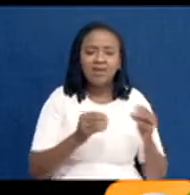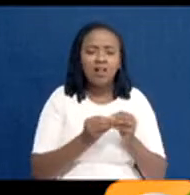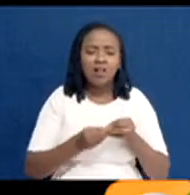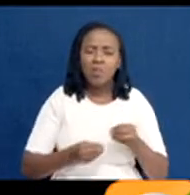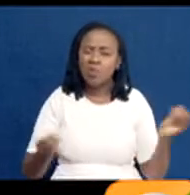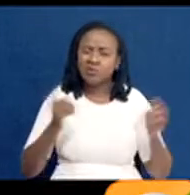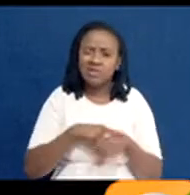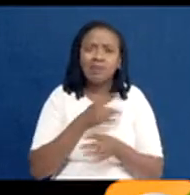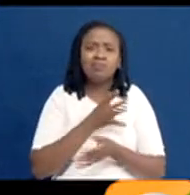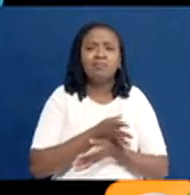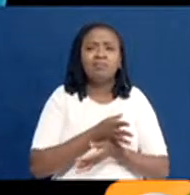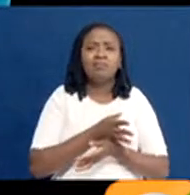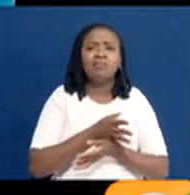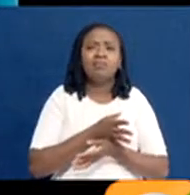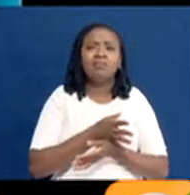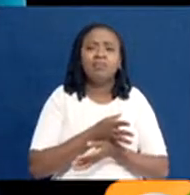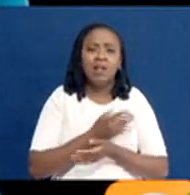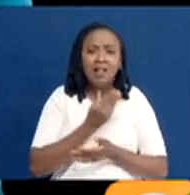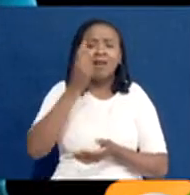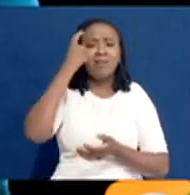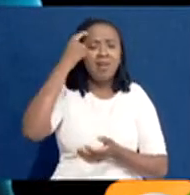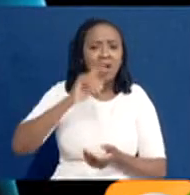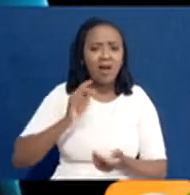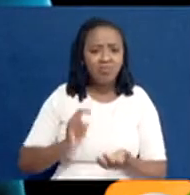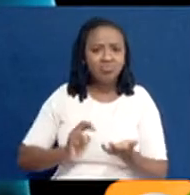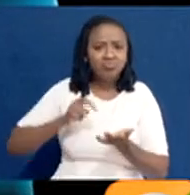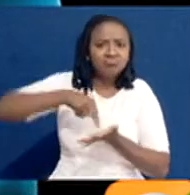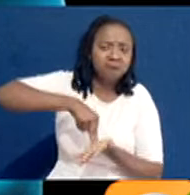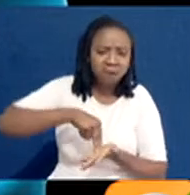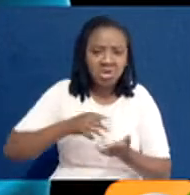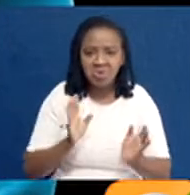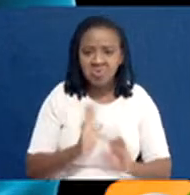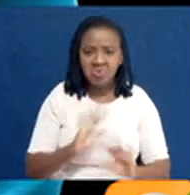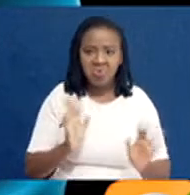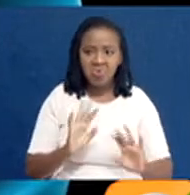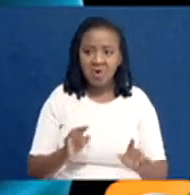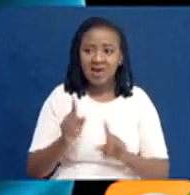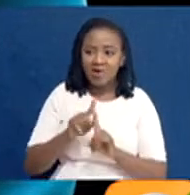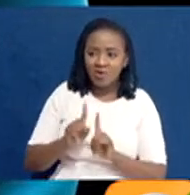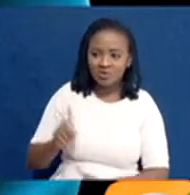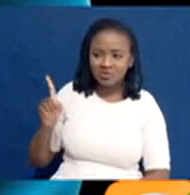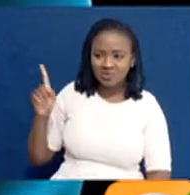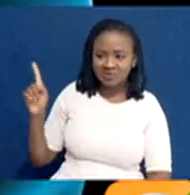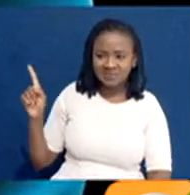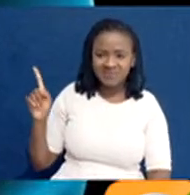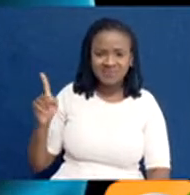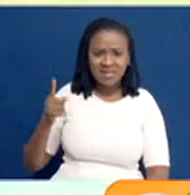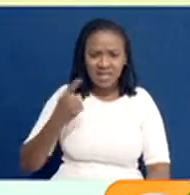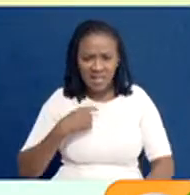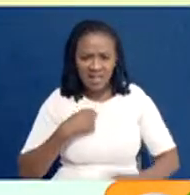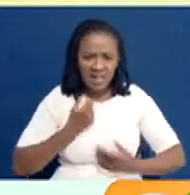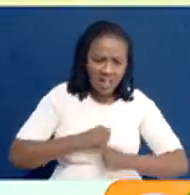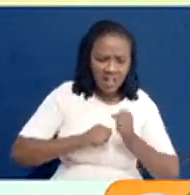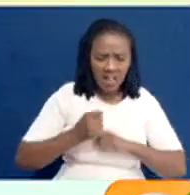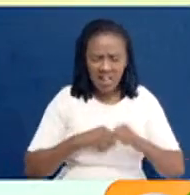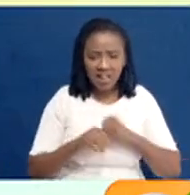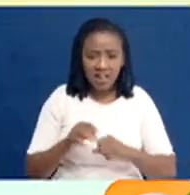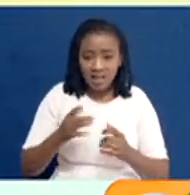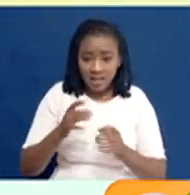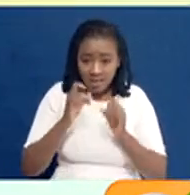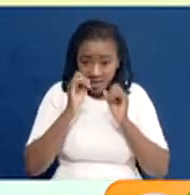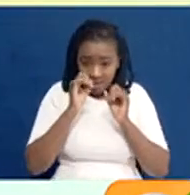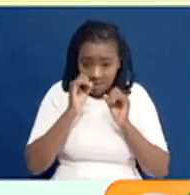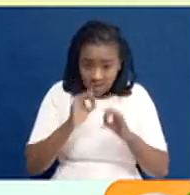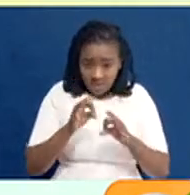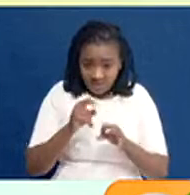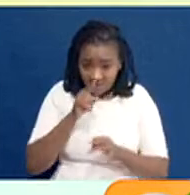huu, pia inashauriwa mtu kujipa shughuli ambazo zinahusisha ubongo kufikiria na kujituma zaidi. Uraibu sigara,